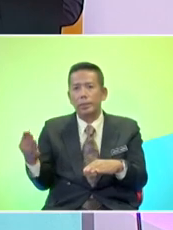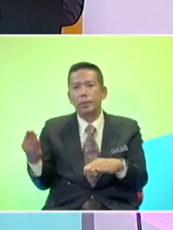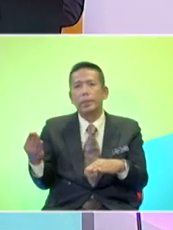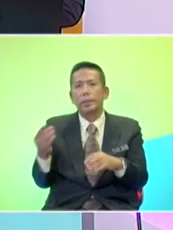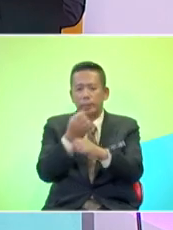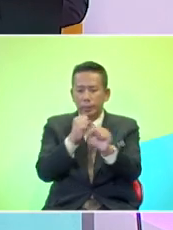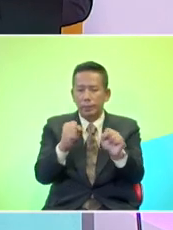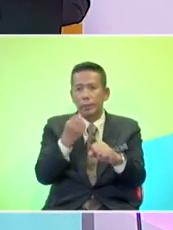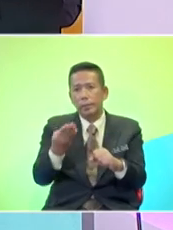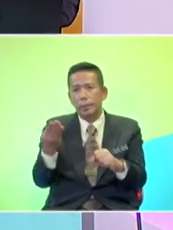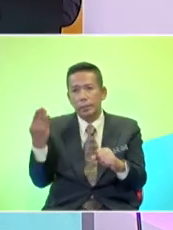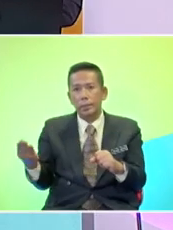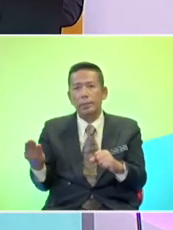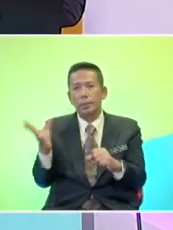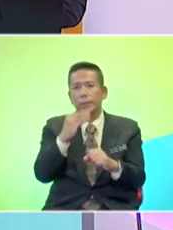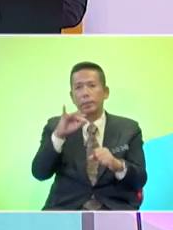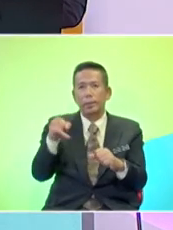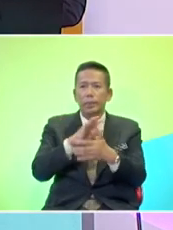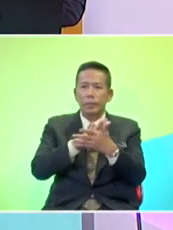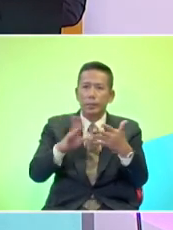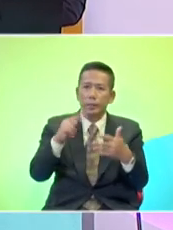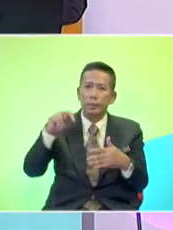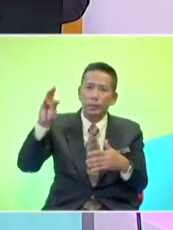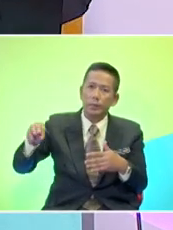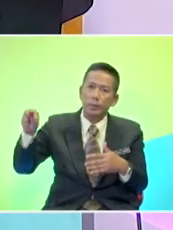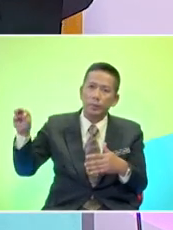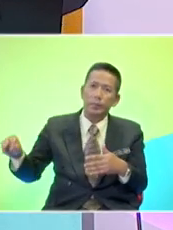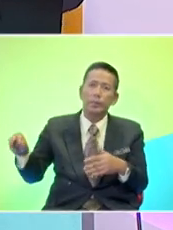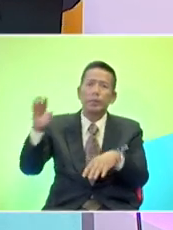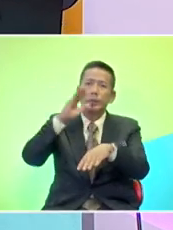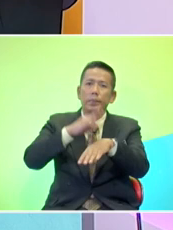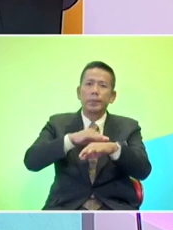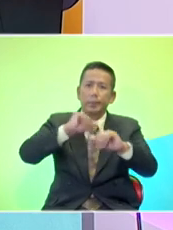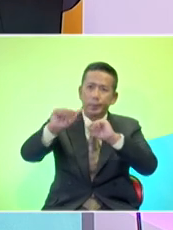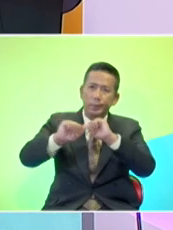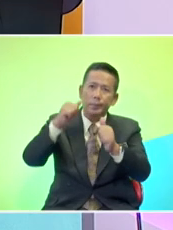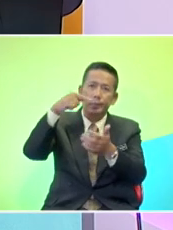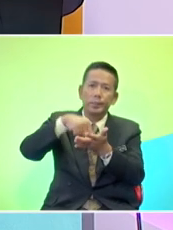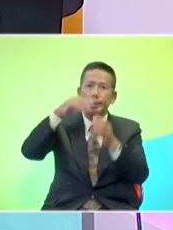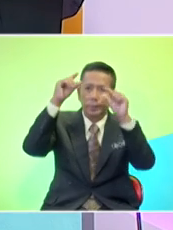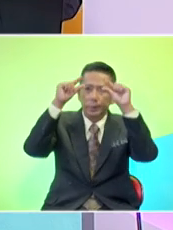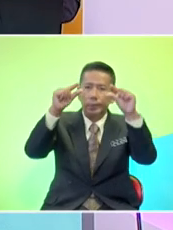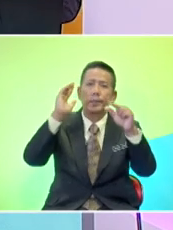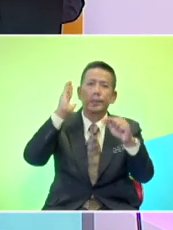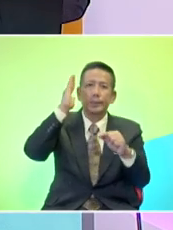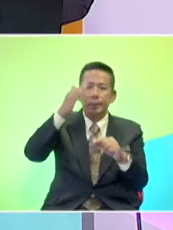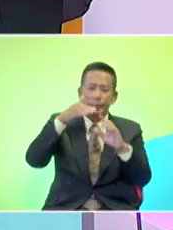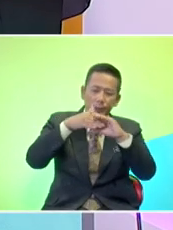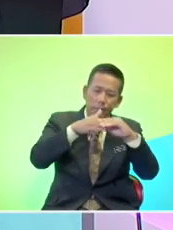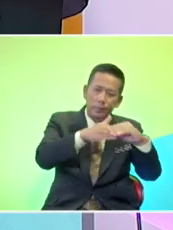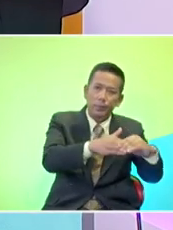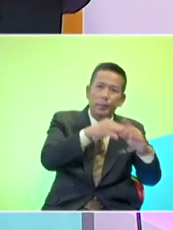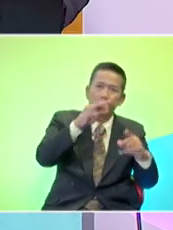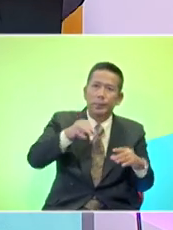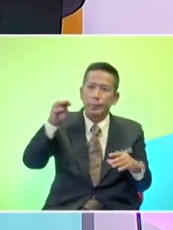penyediaan bahan dan segi lain dan juga keselamatan murid-murid pada guru-guru akan membimbing murid